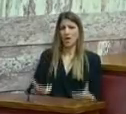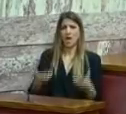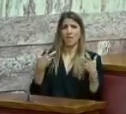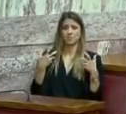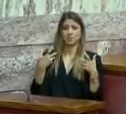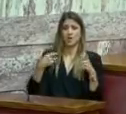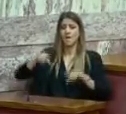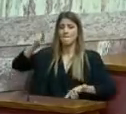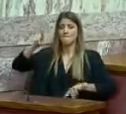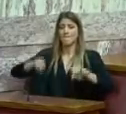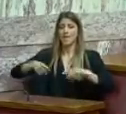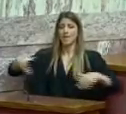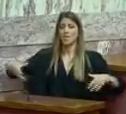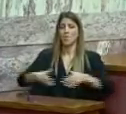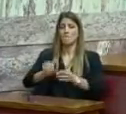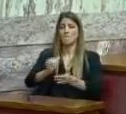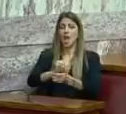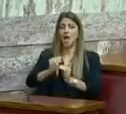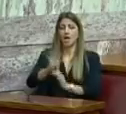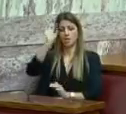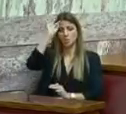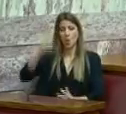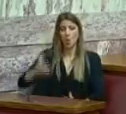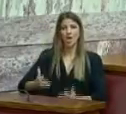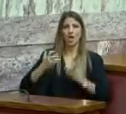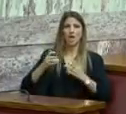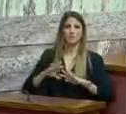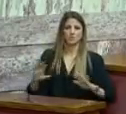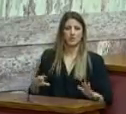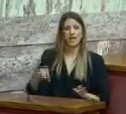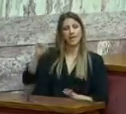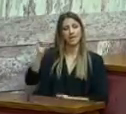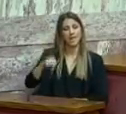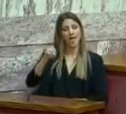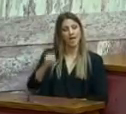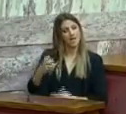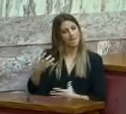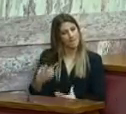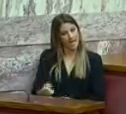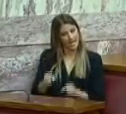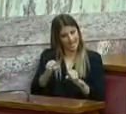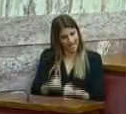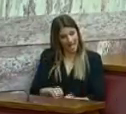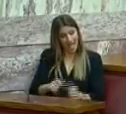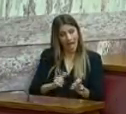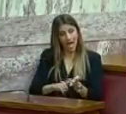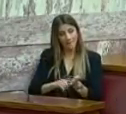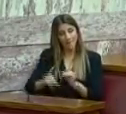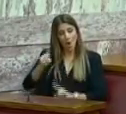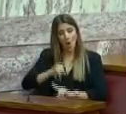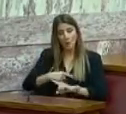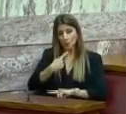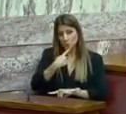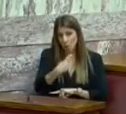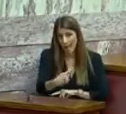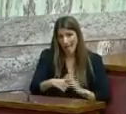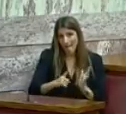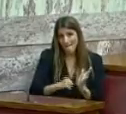Αλλά ας αναλάβει τις ευθύνες όποιος το εξτομίζει αυτό το επιχείρημα